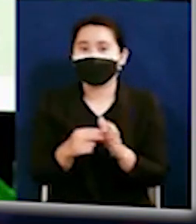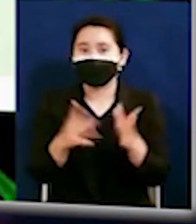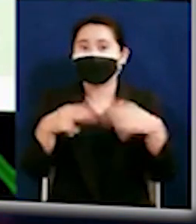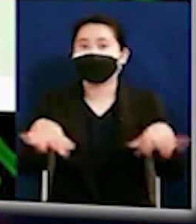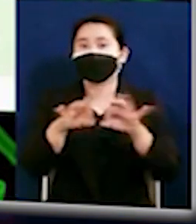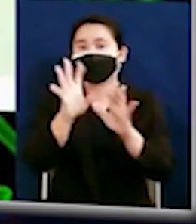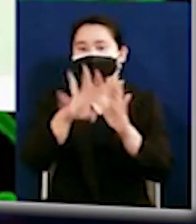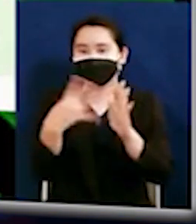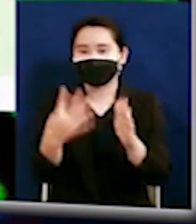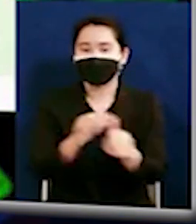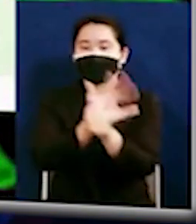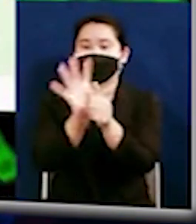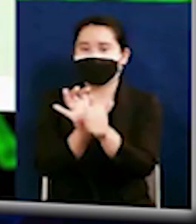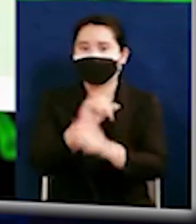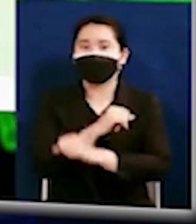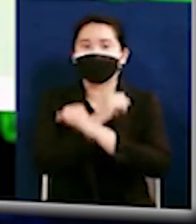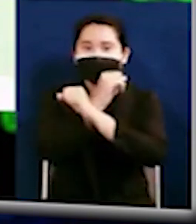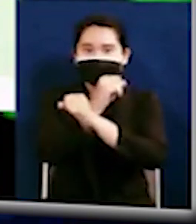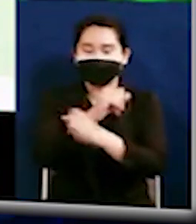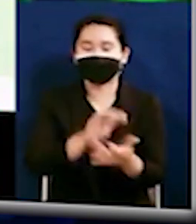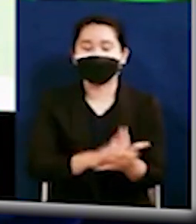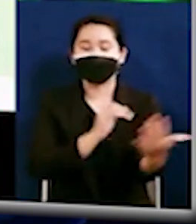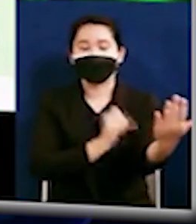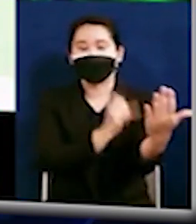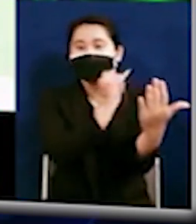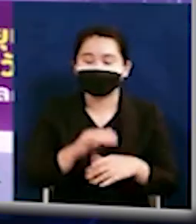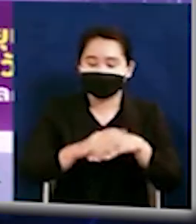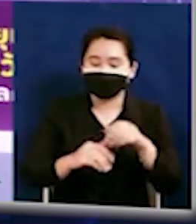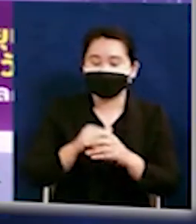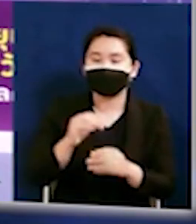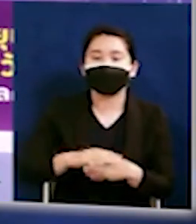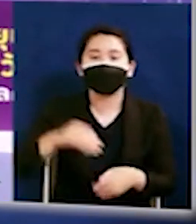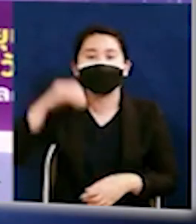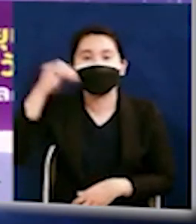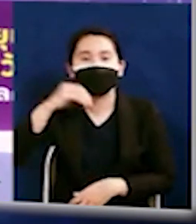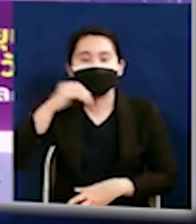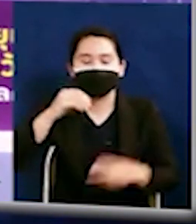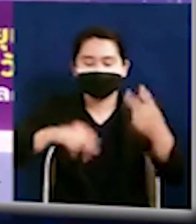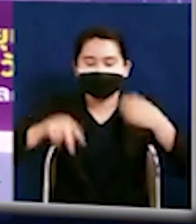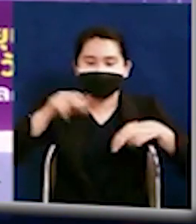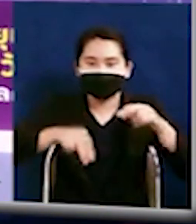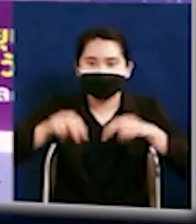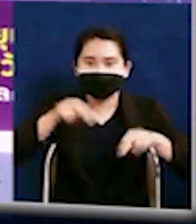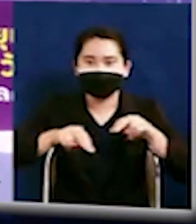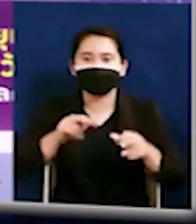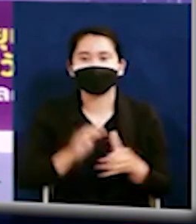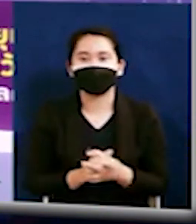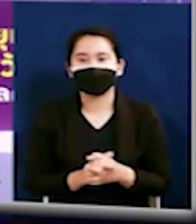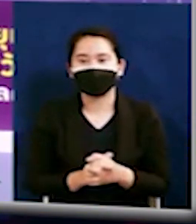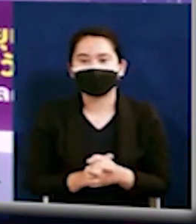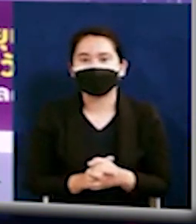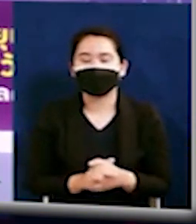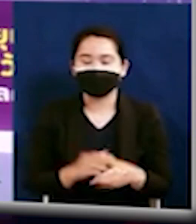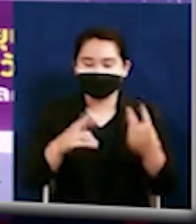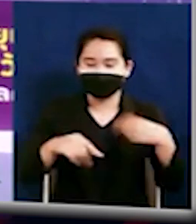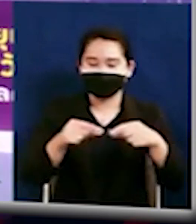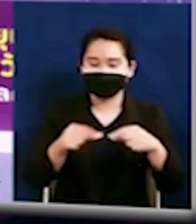นี่ใช้มาตรการระดับ3นี่ก็ถือว่ากลางๆท่านปลัดกระทรวงสาธารณสุขบอกว่า